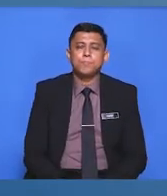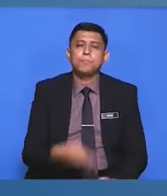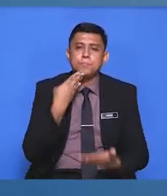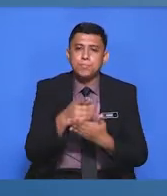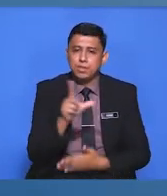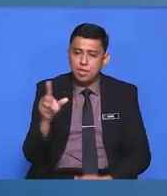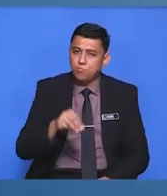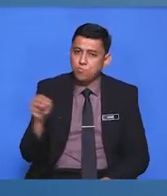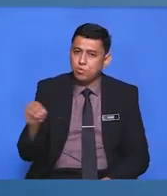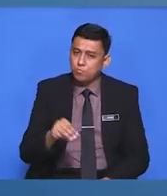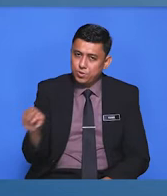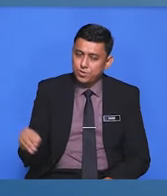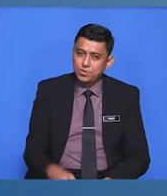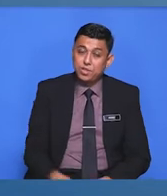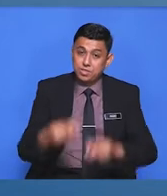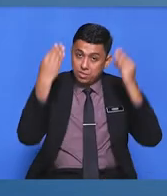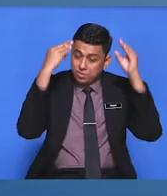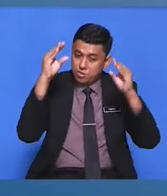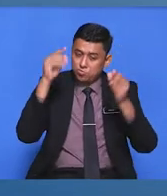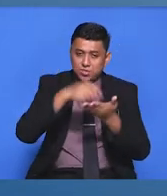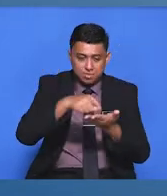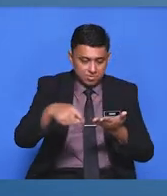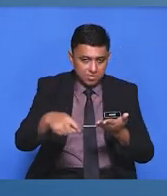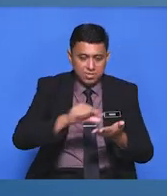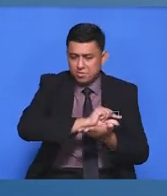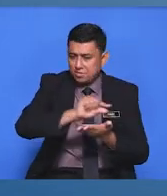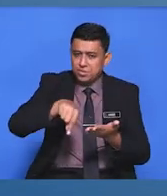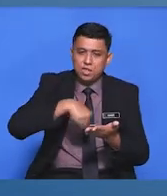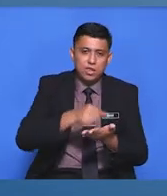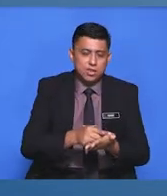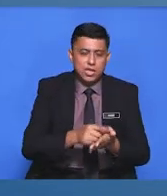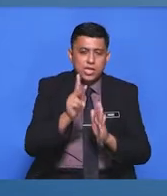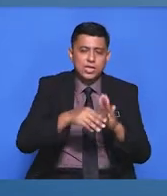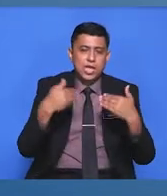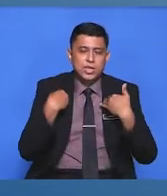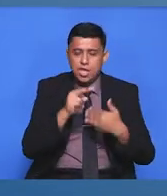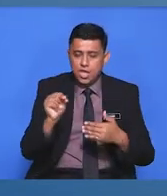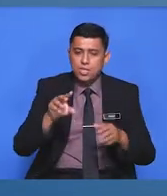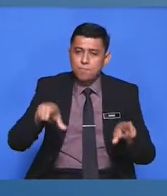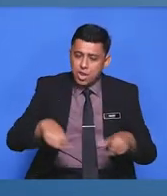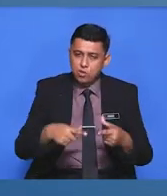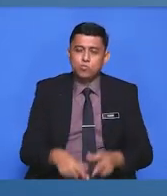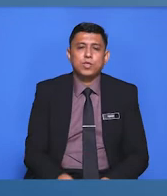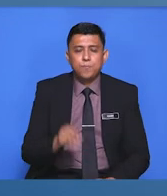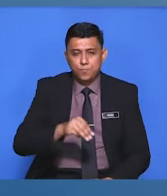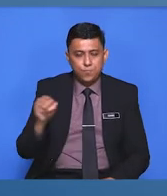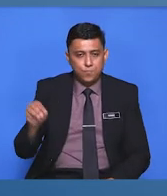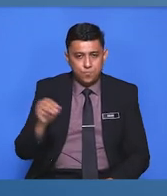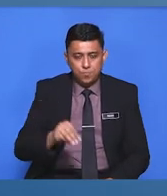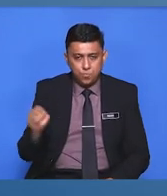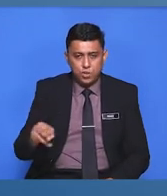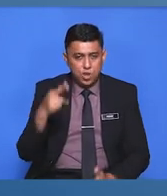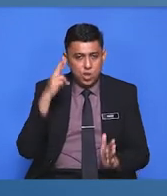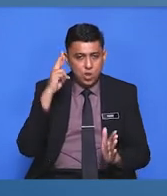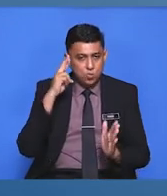Baiklah, murid-murid. Cikgu telah catatkan segala situasi yang berlaku. Murid-murid boleh